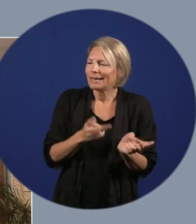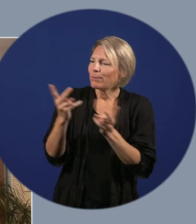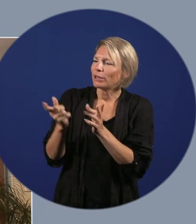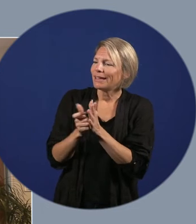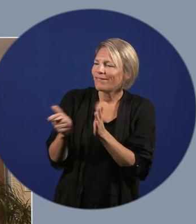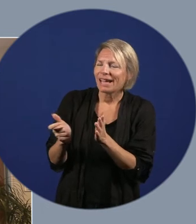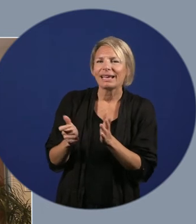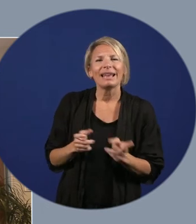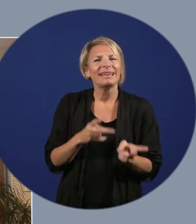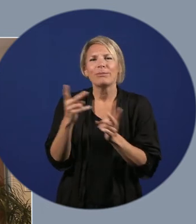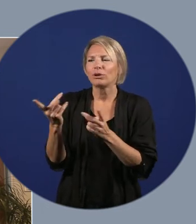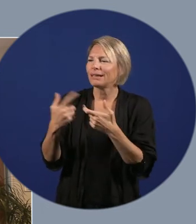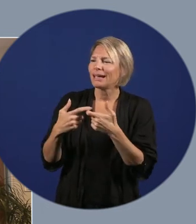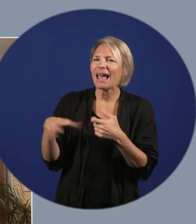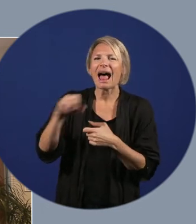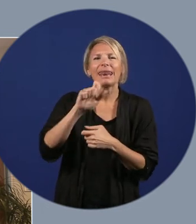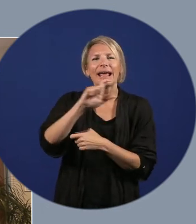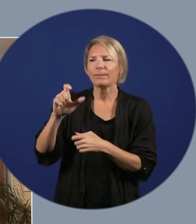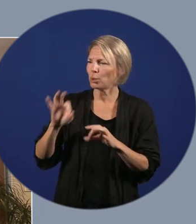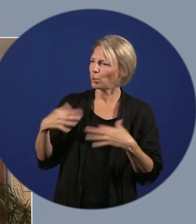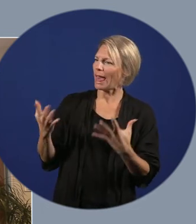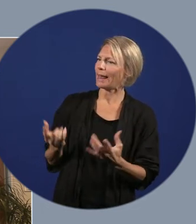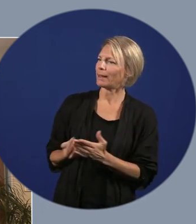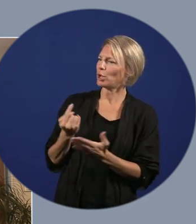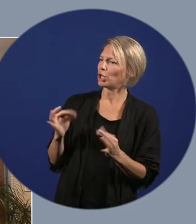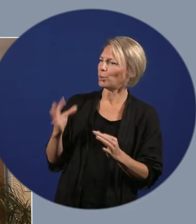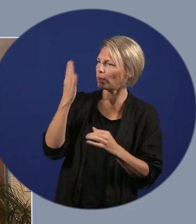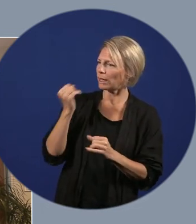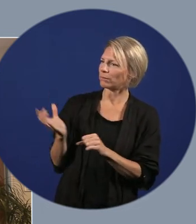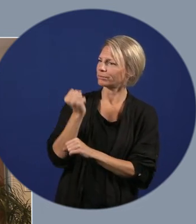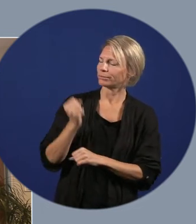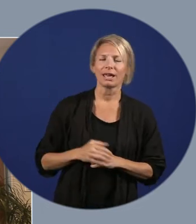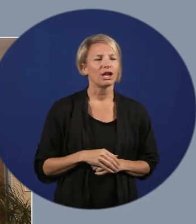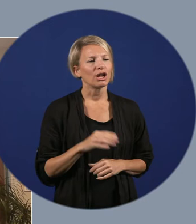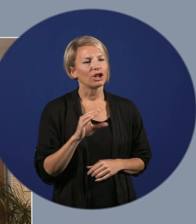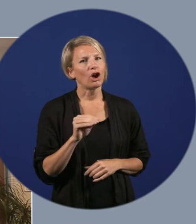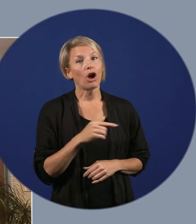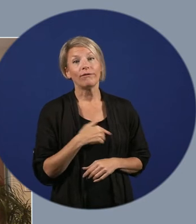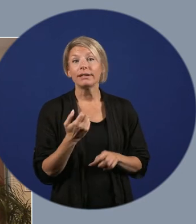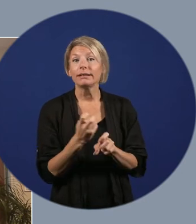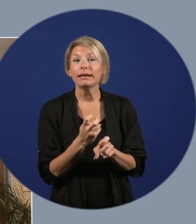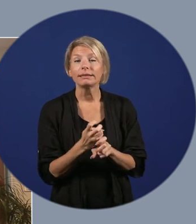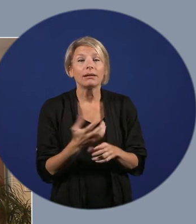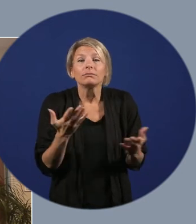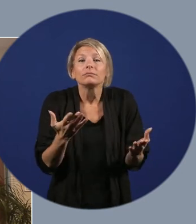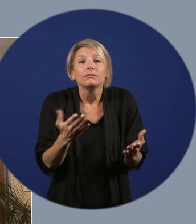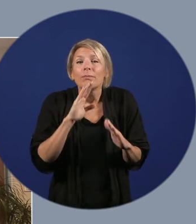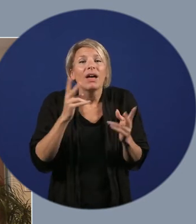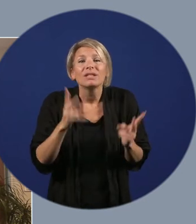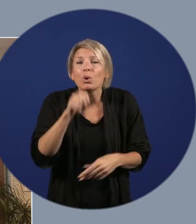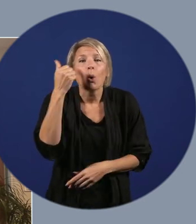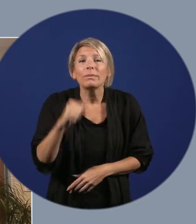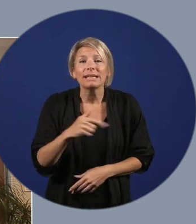demokrati i alla ämnen. Hur är det möjligt? Ja, vi testar. Och det behöver inte vara så komplicerat.